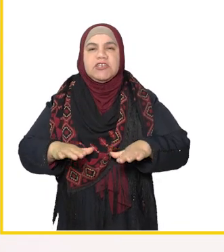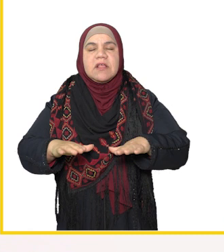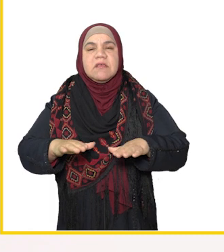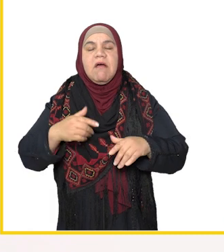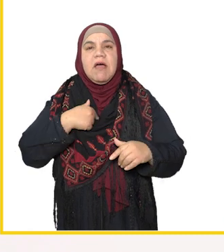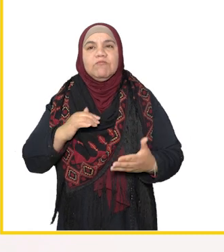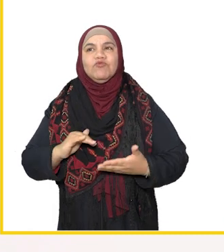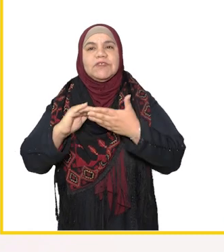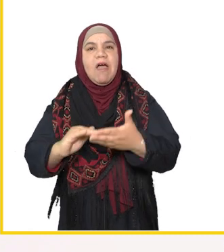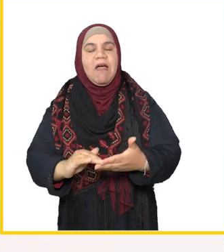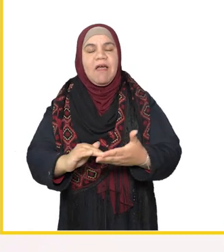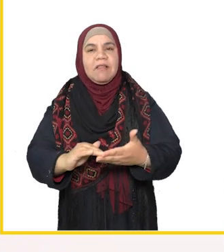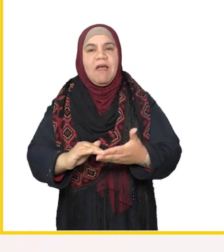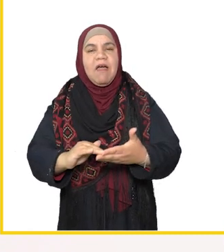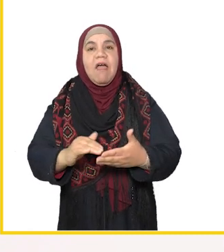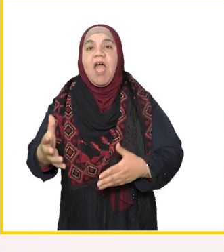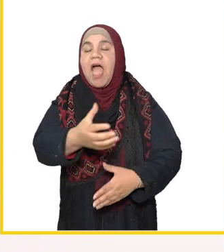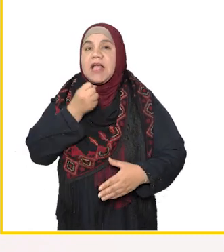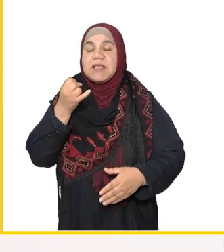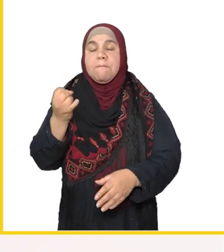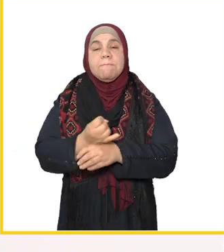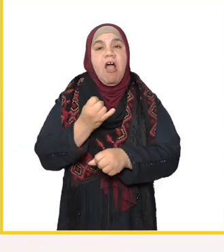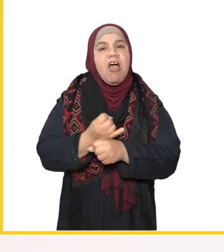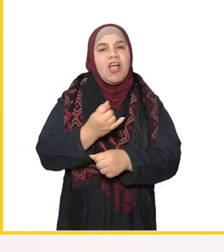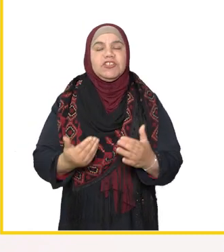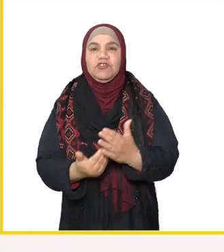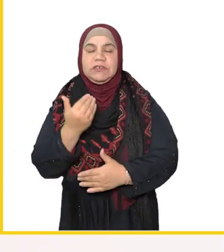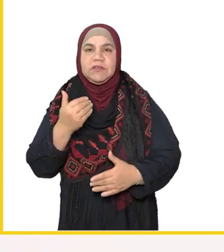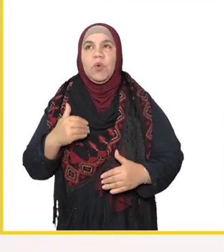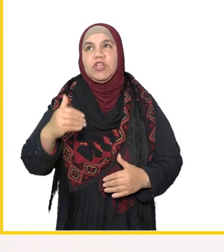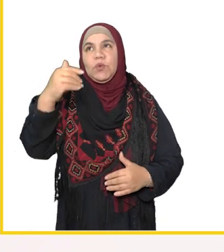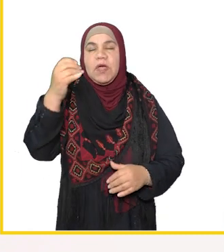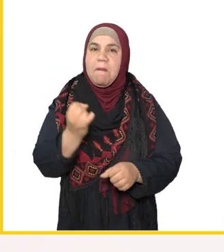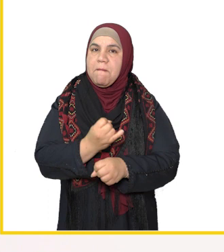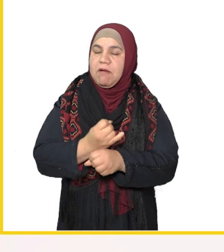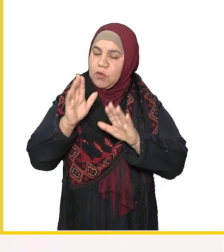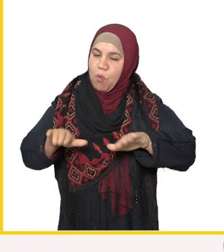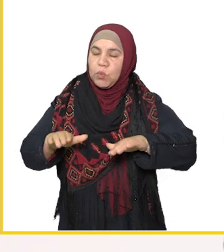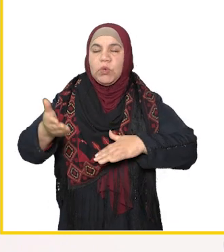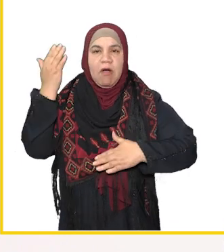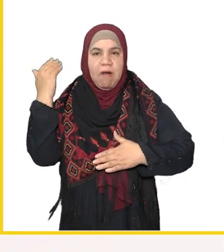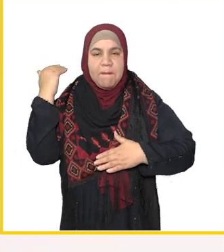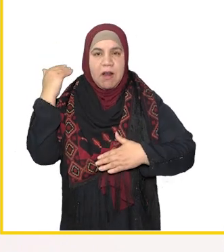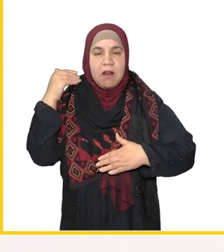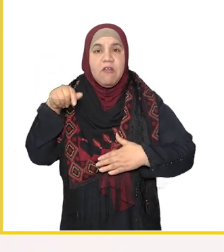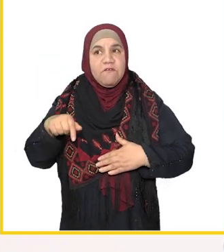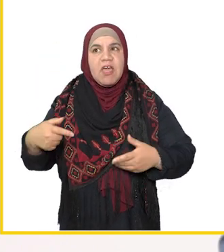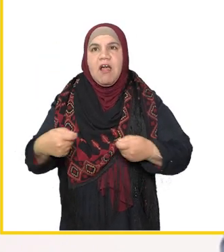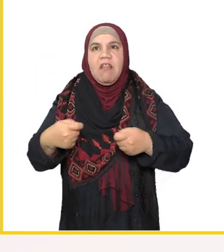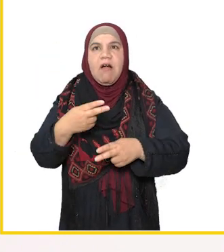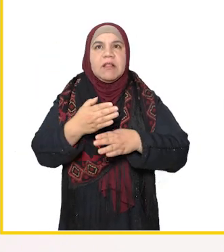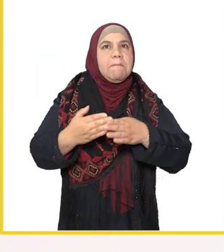هذا المجلس رح يساعد على أولاً أنه أكسب مهارات جديدة وأطور مهارات موجودة عندي سابقاً،